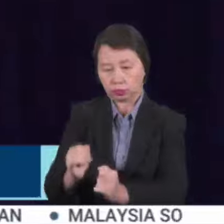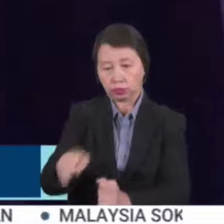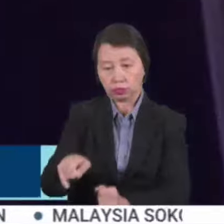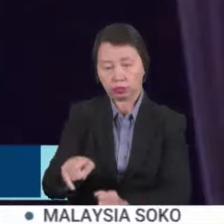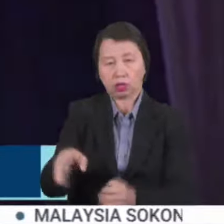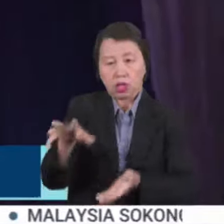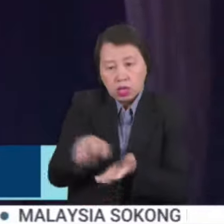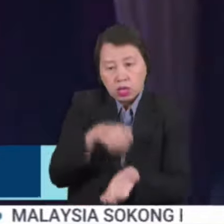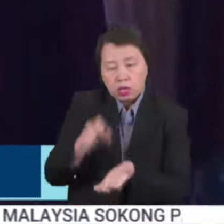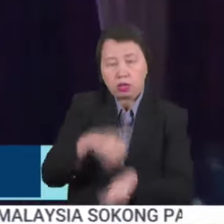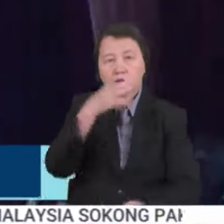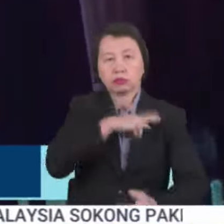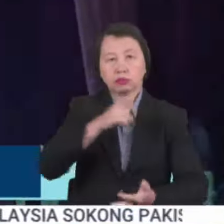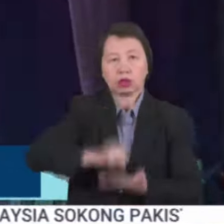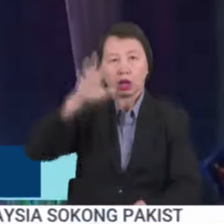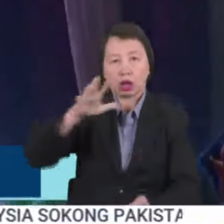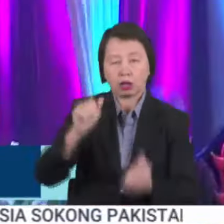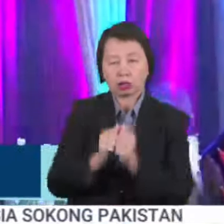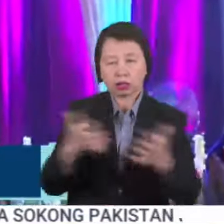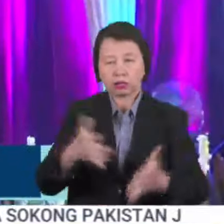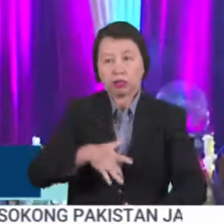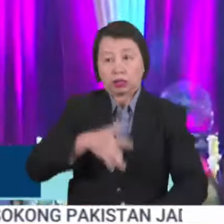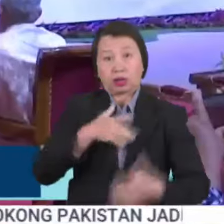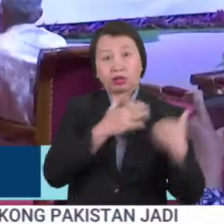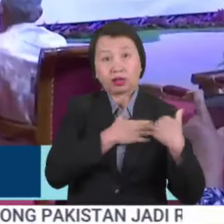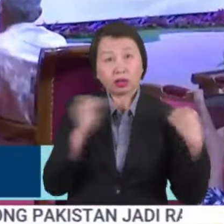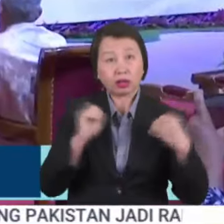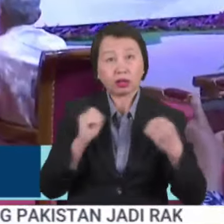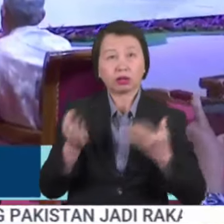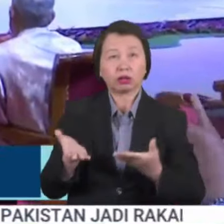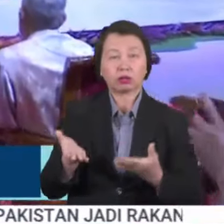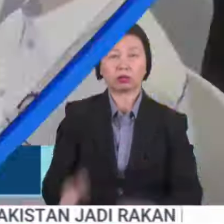yang mengaut kekayaan negara tanpa rasa tanggungjawab.